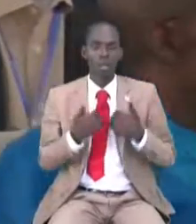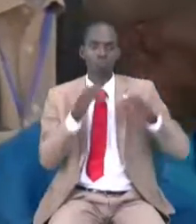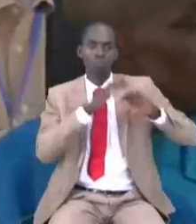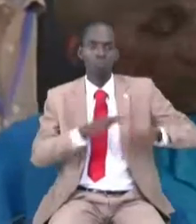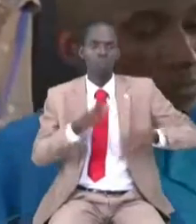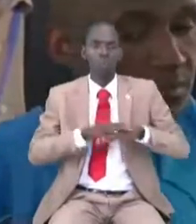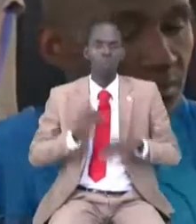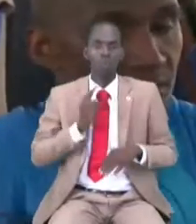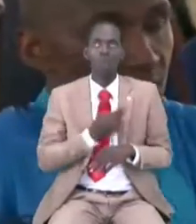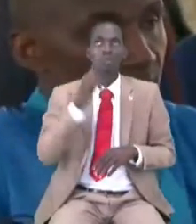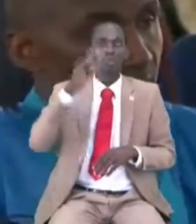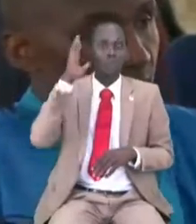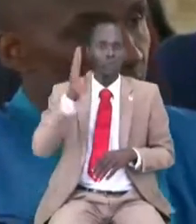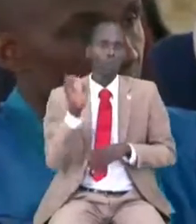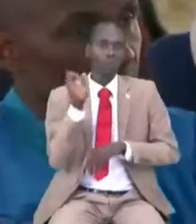tous leurs péchés.